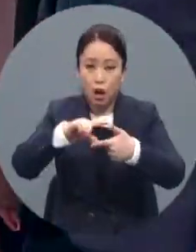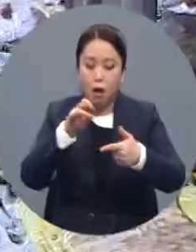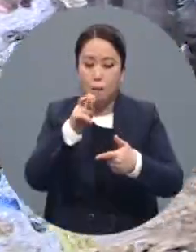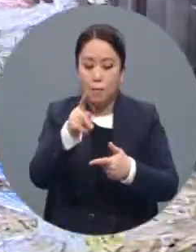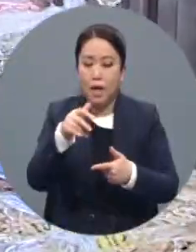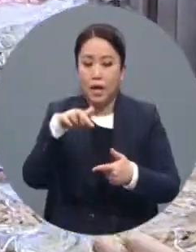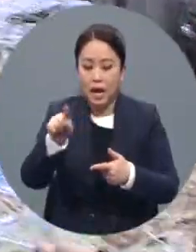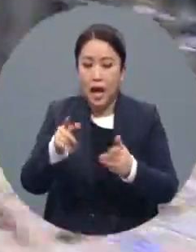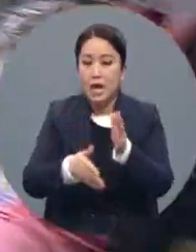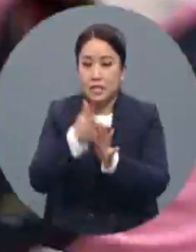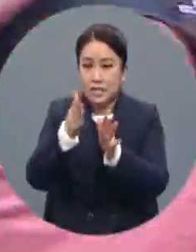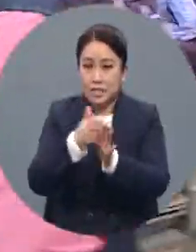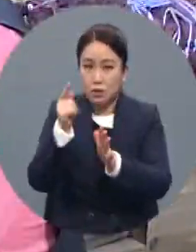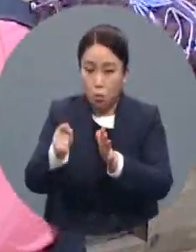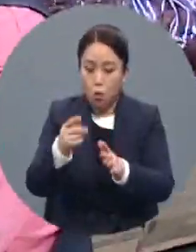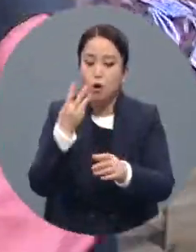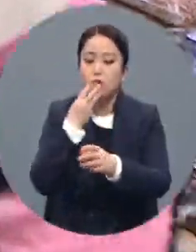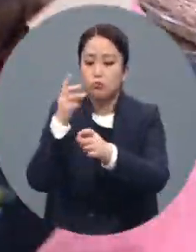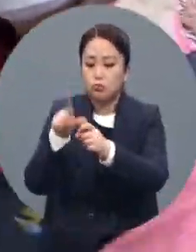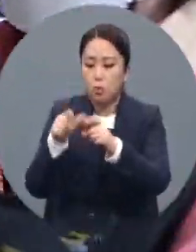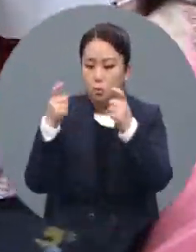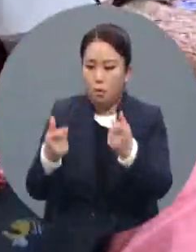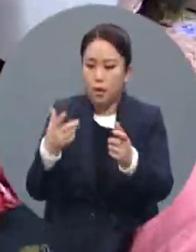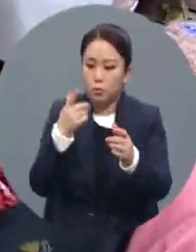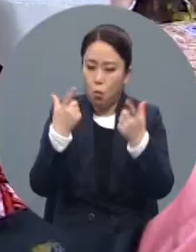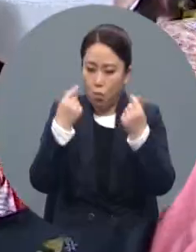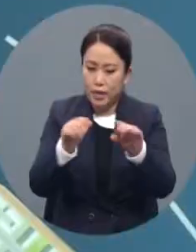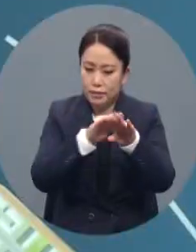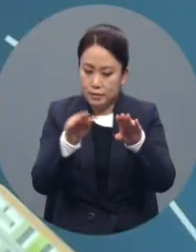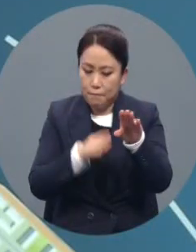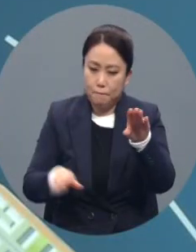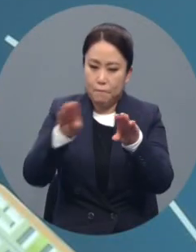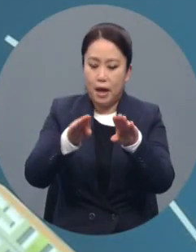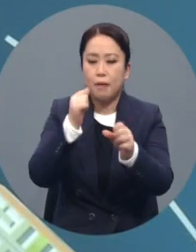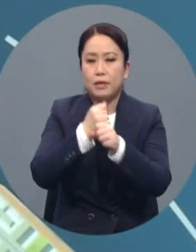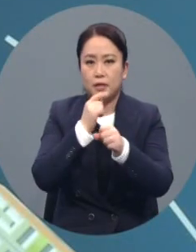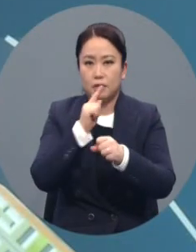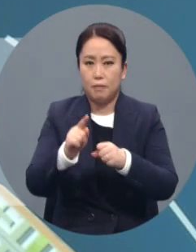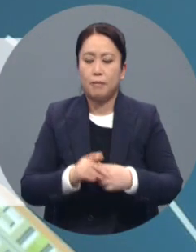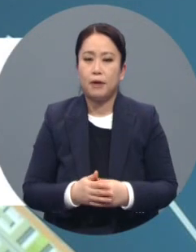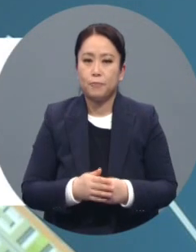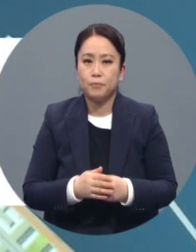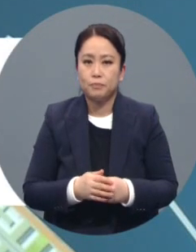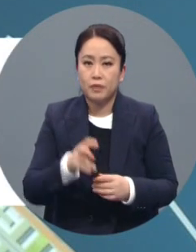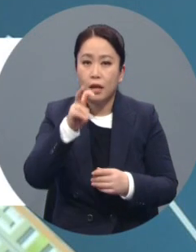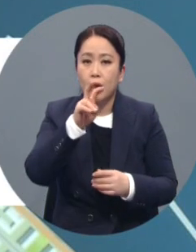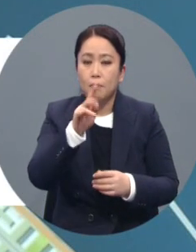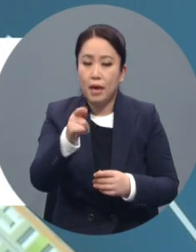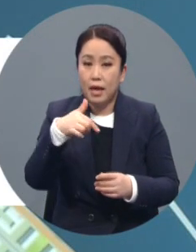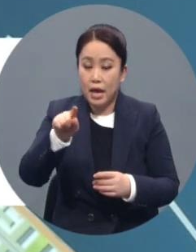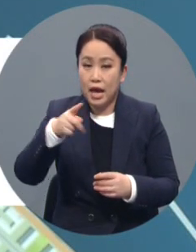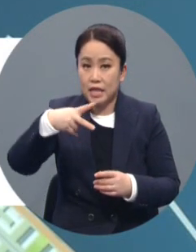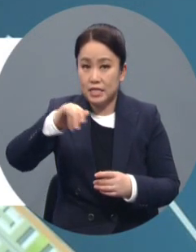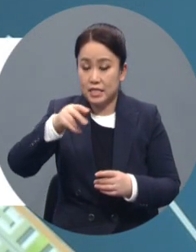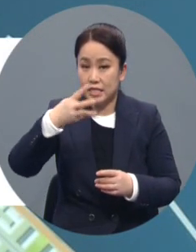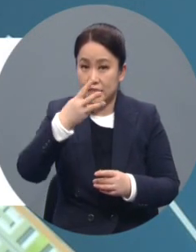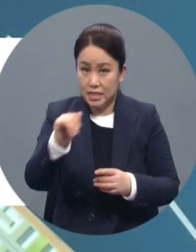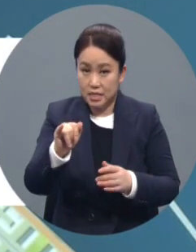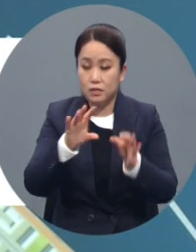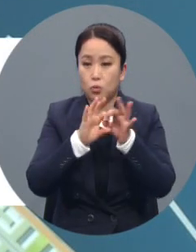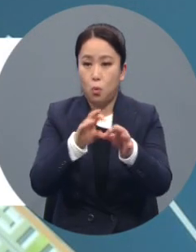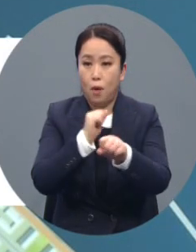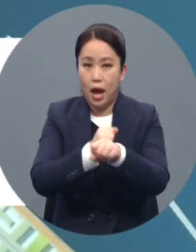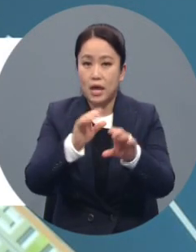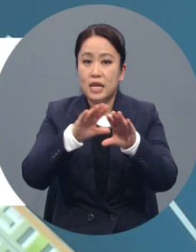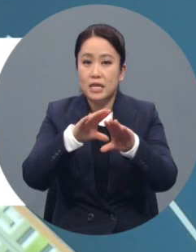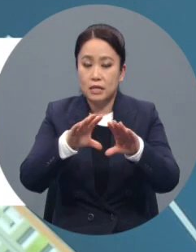필적하는 광역경제권으로 만들겠다는 구상을 내놨습니다. 이 메가시티를 통한